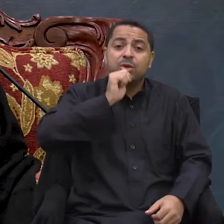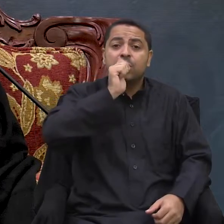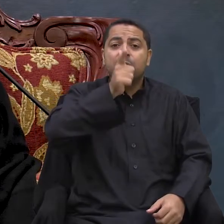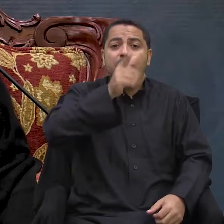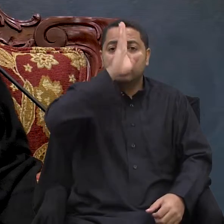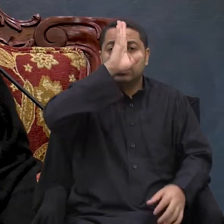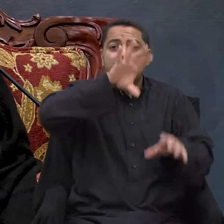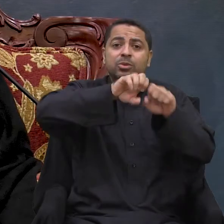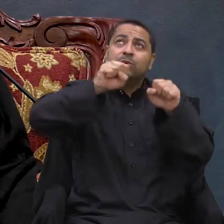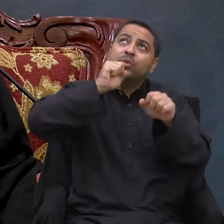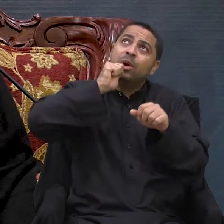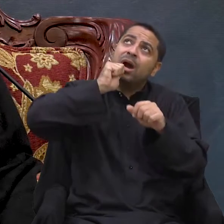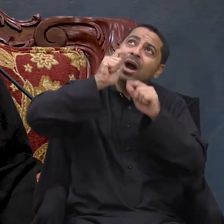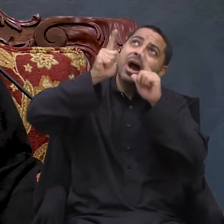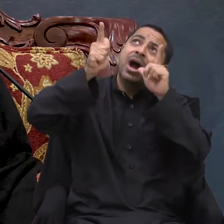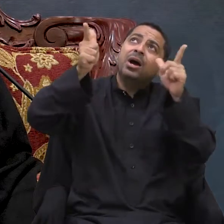وحسين،